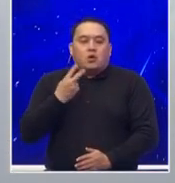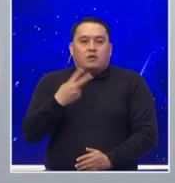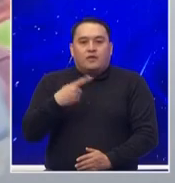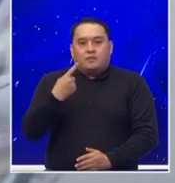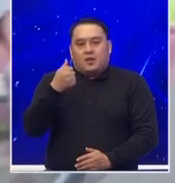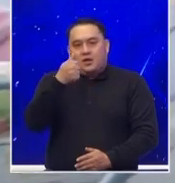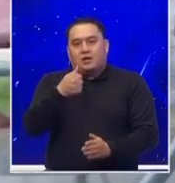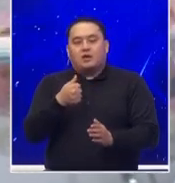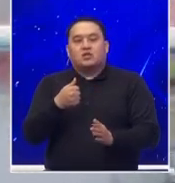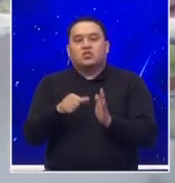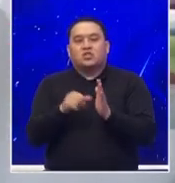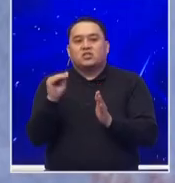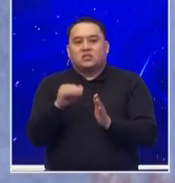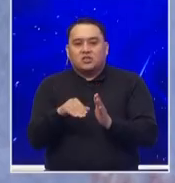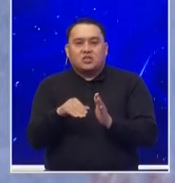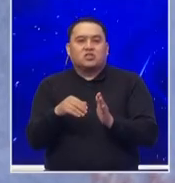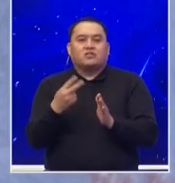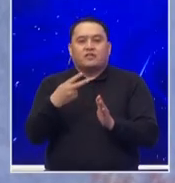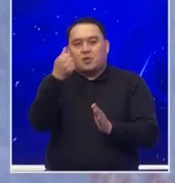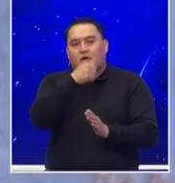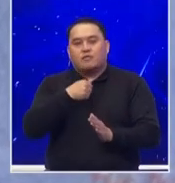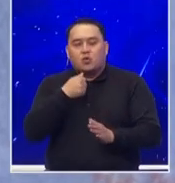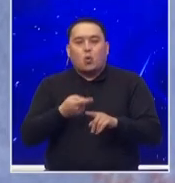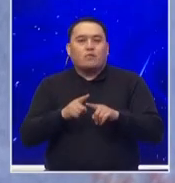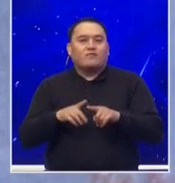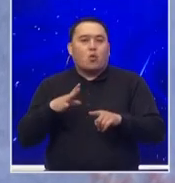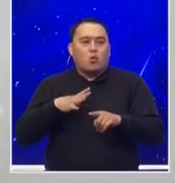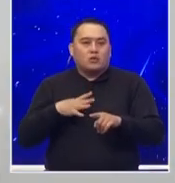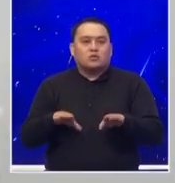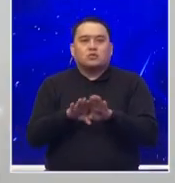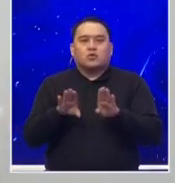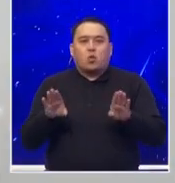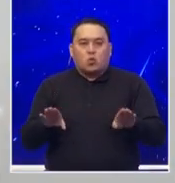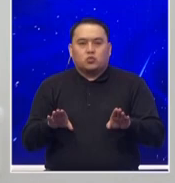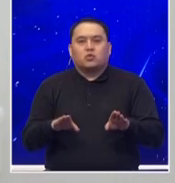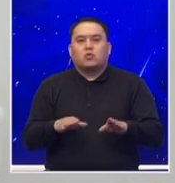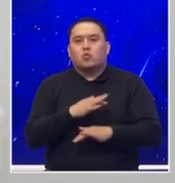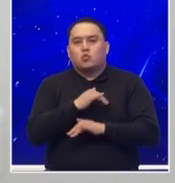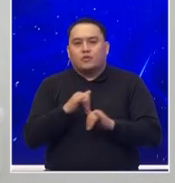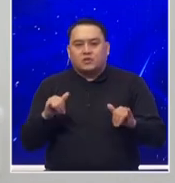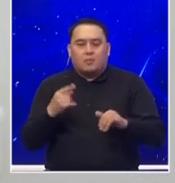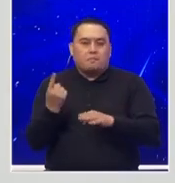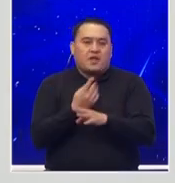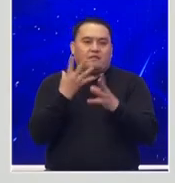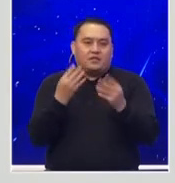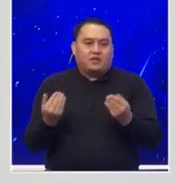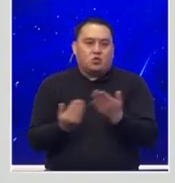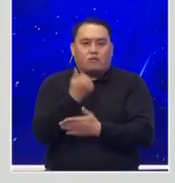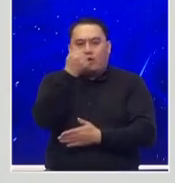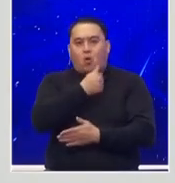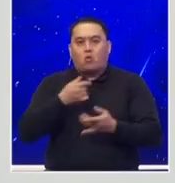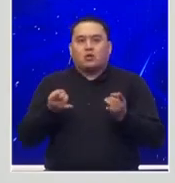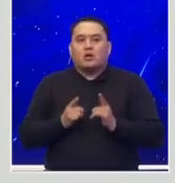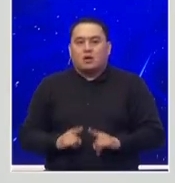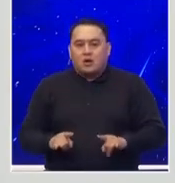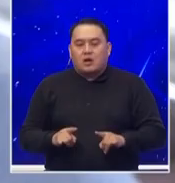родился 6671 ребенок. По статистике, и нынешний год должен стать плодотворным, ведь уже в первые дни Нового года на свет